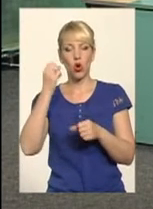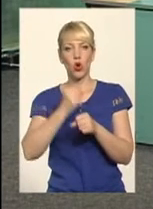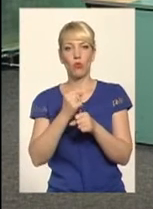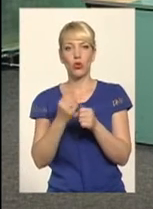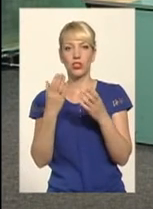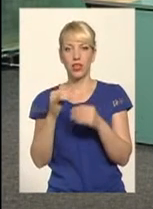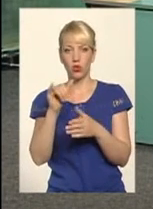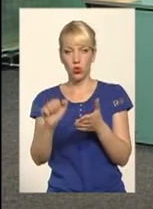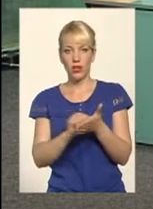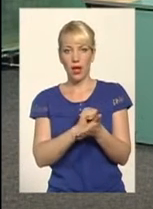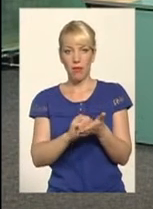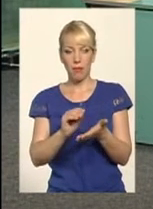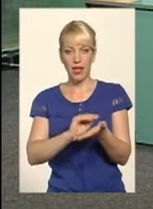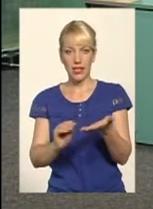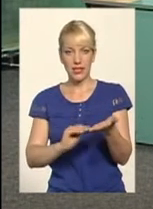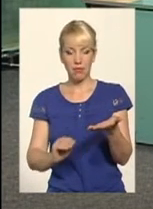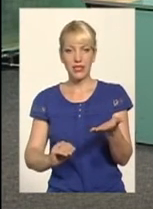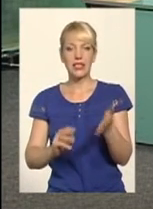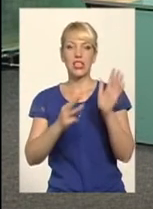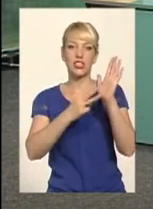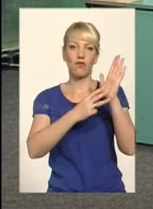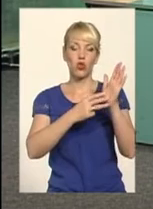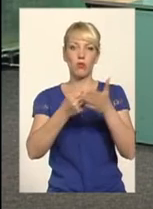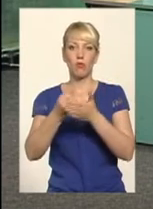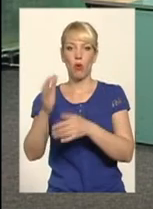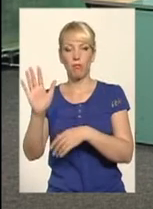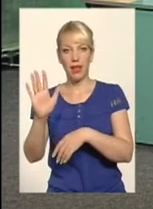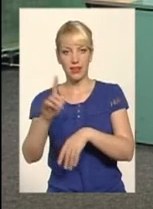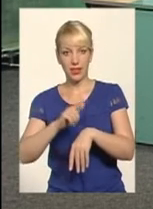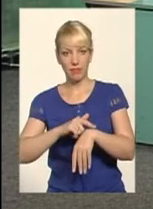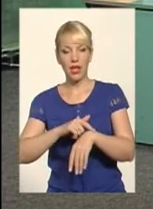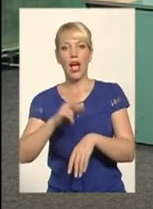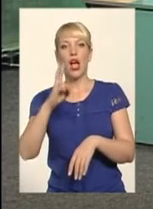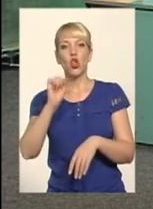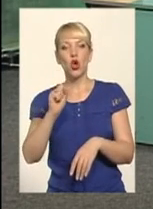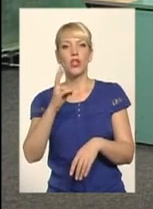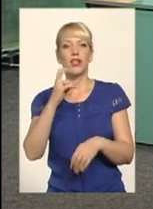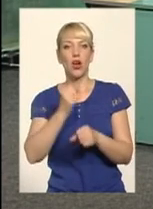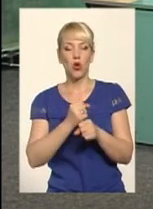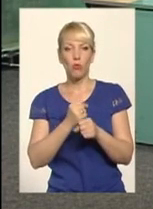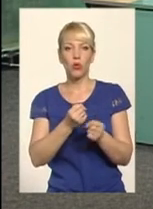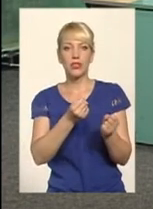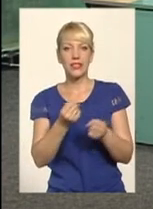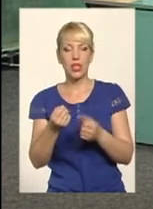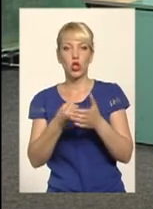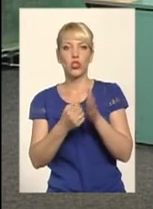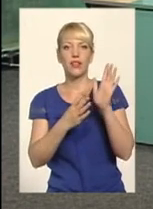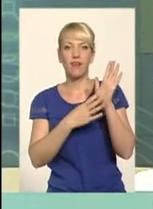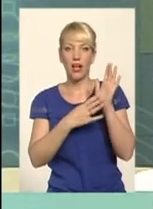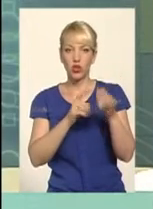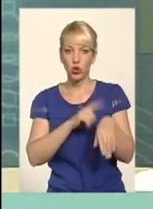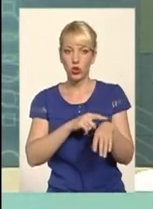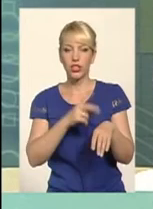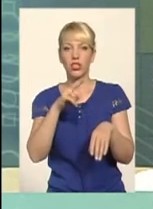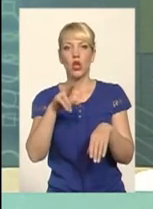на папері у нього зазначений з 8 по 5. Однак на роботі затримують і до 9, до 10